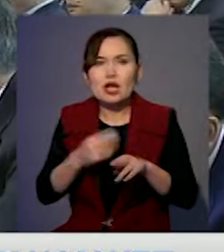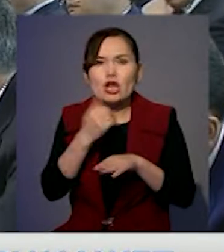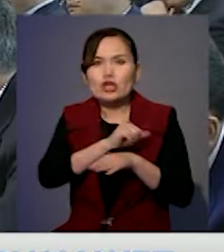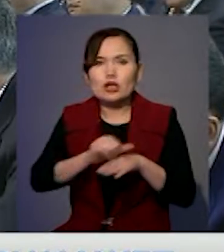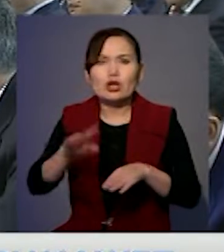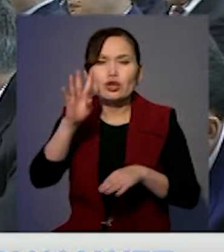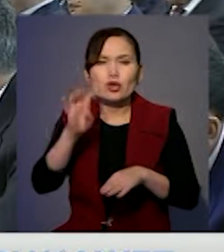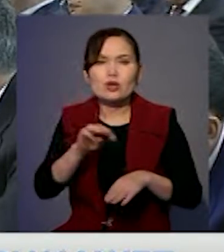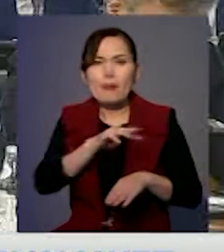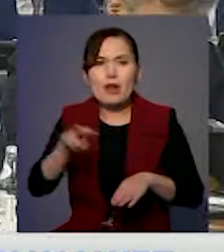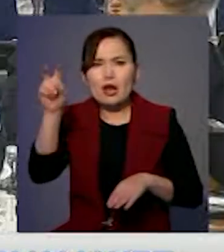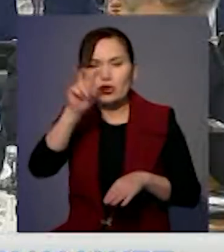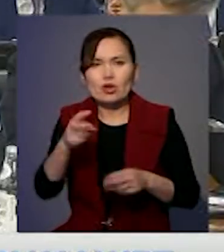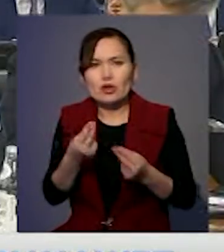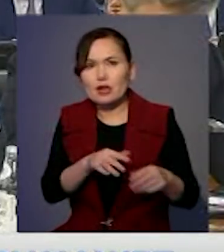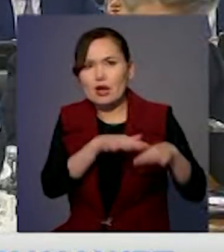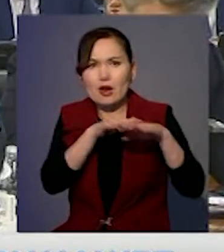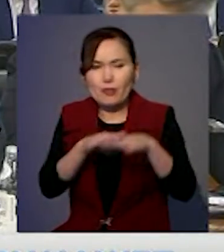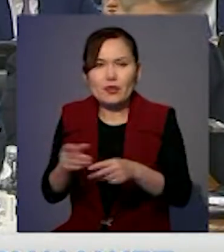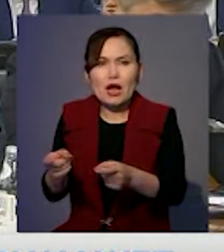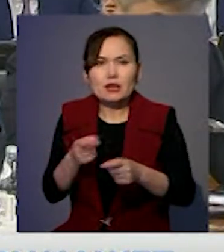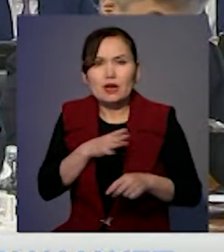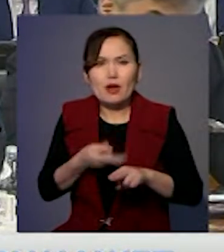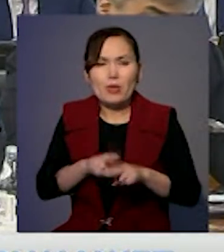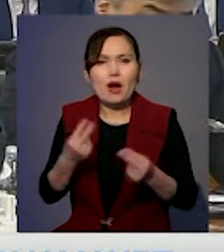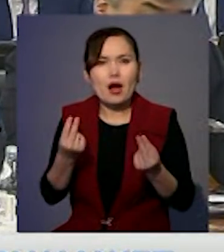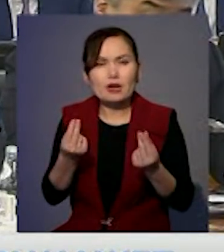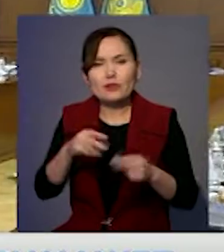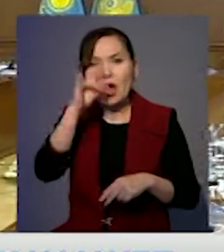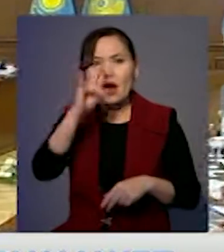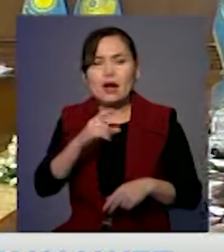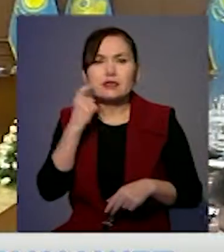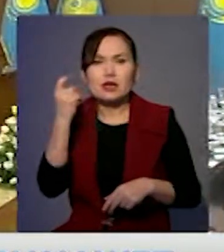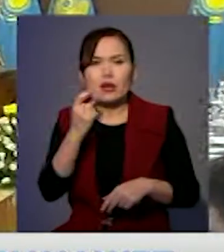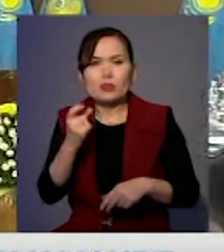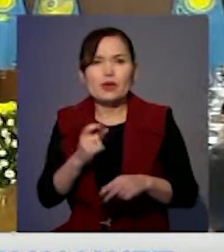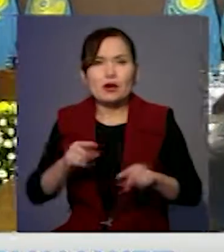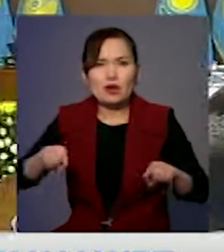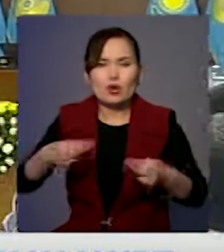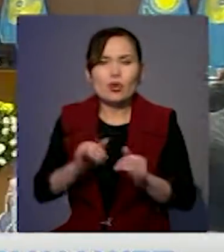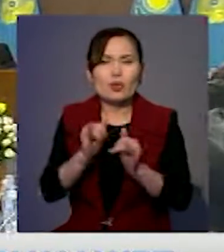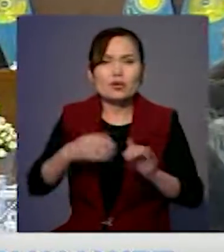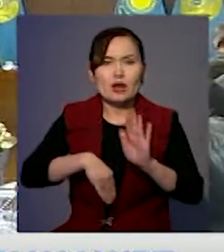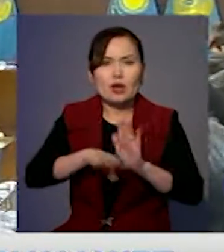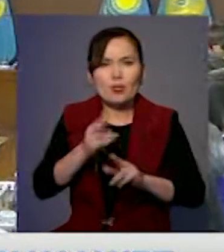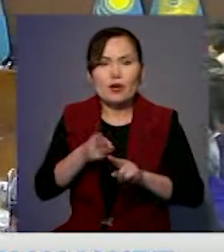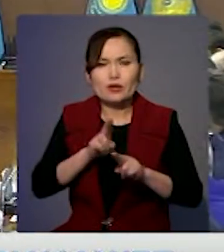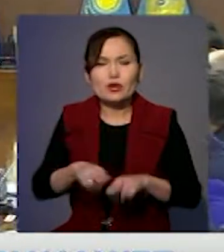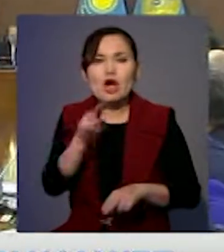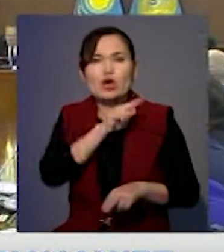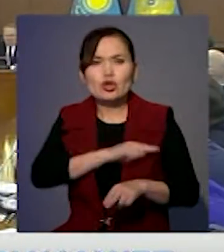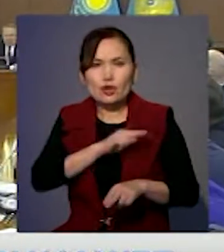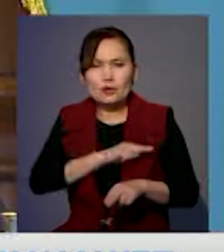шетелден 400 миллиард доллар тікелей инвестиция тартылды. Бұл қаржы Қазақстанның экономикасын көтерді. Енді осы бағыттағы